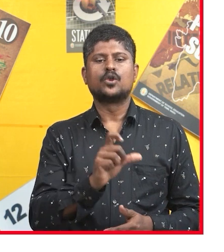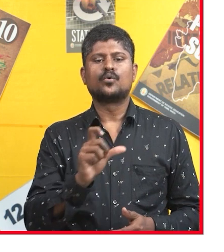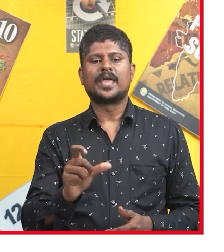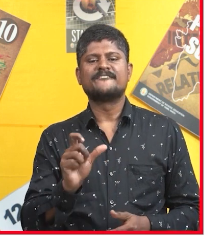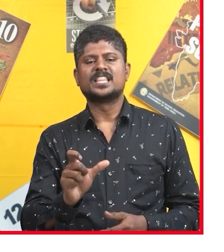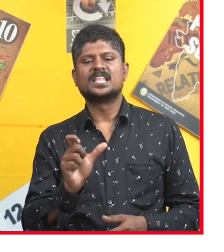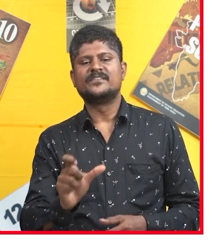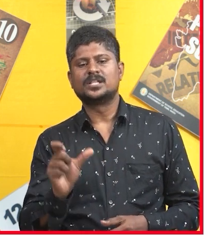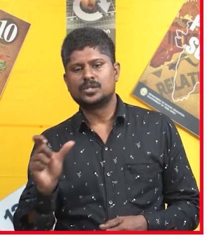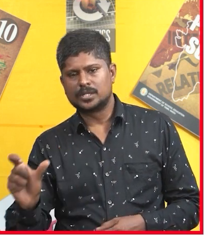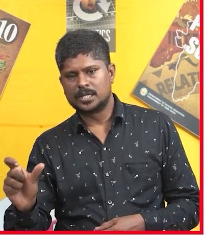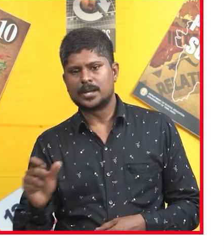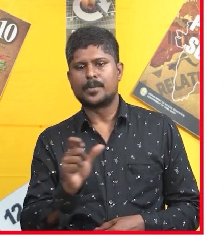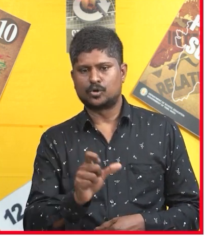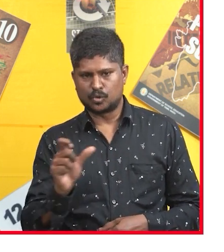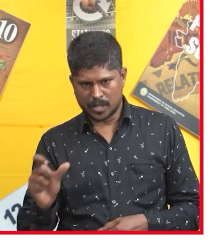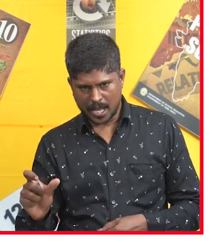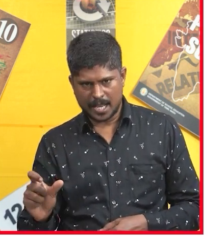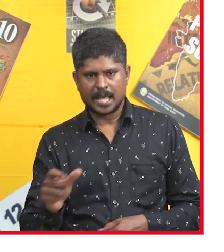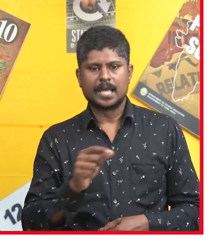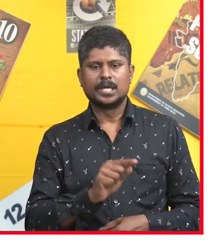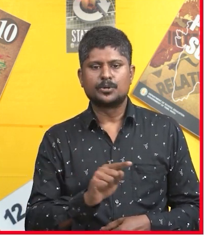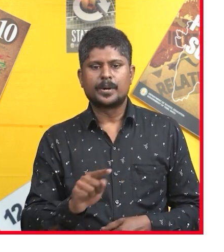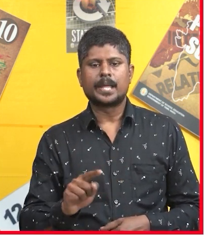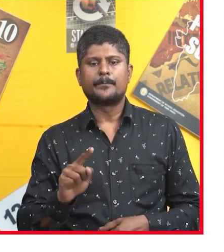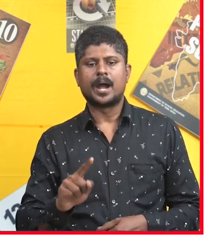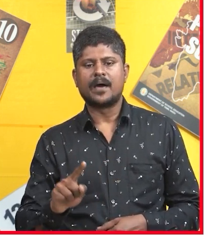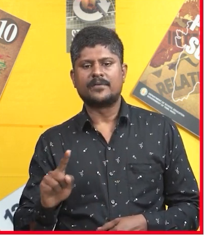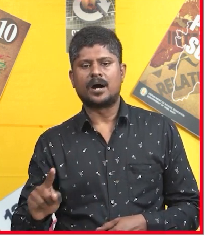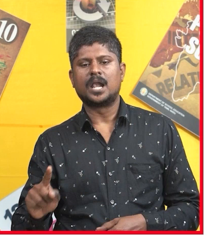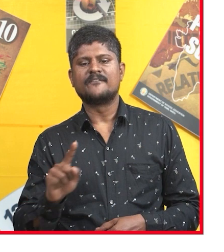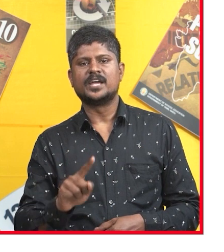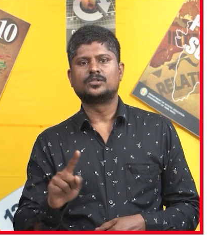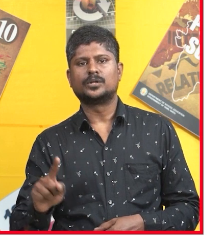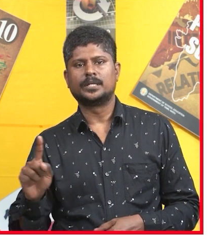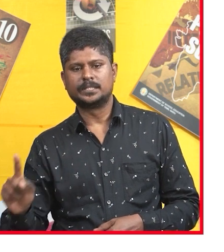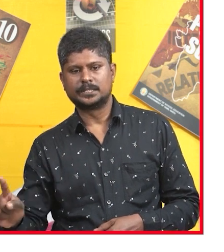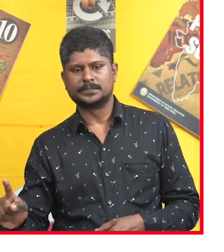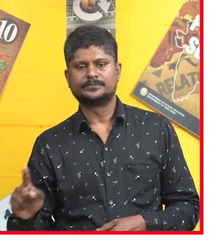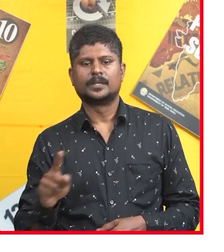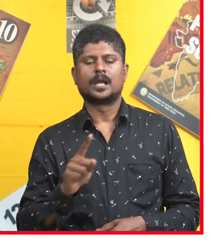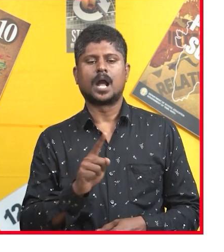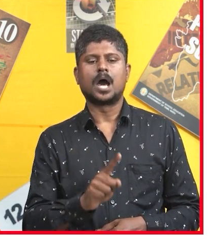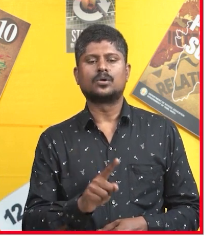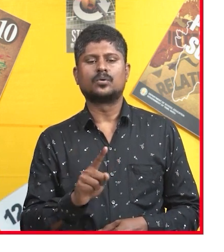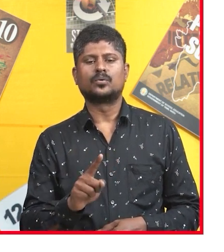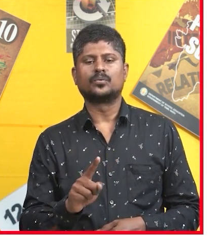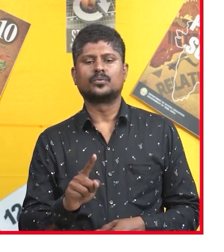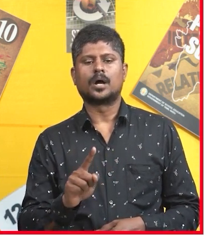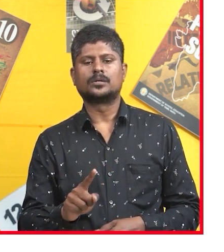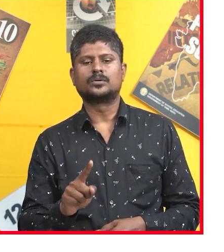வந்த விருந்திற்கு மற்று தன் இரும்புடை பழவாள் வைத்தனல்